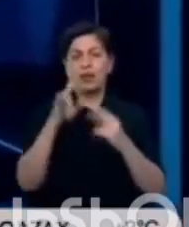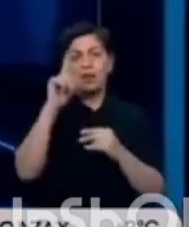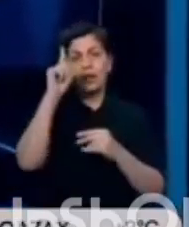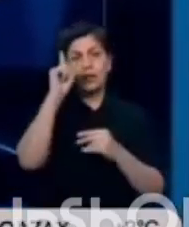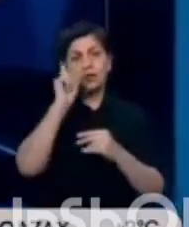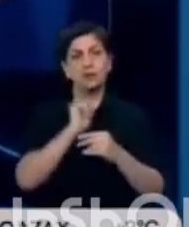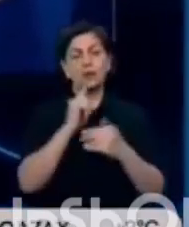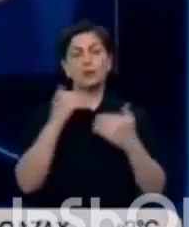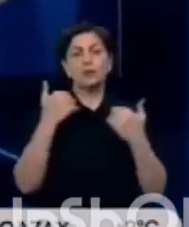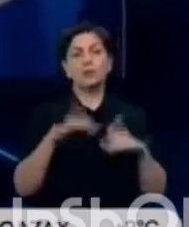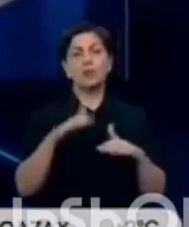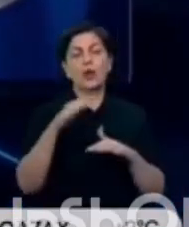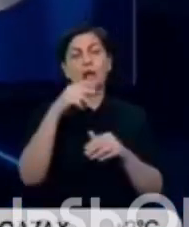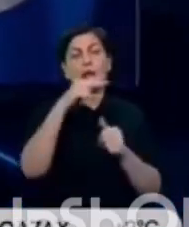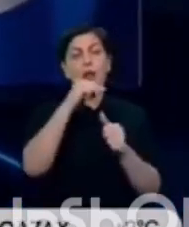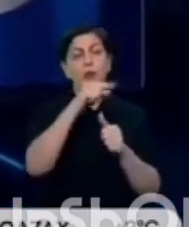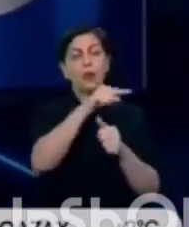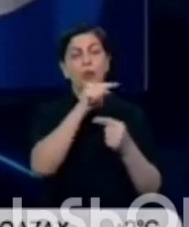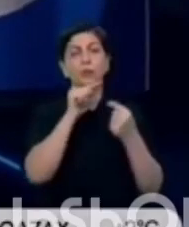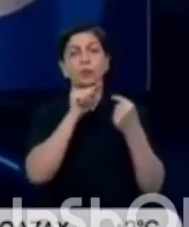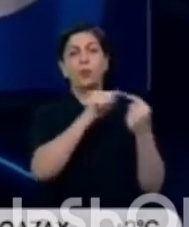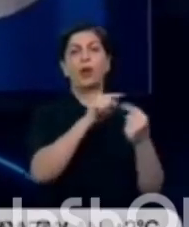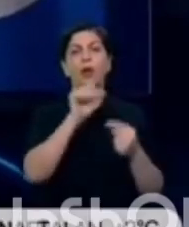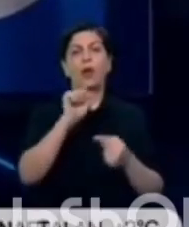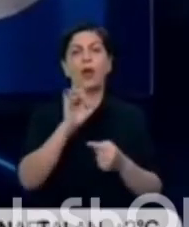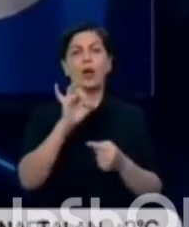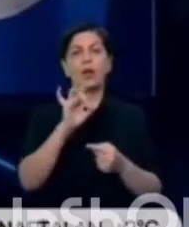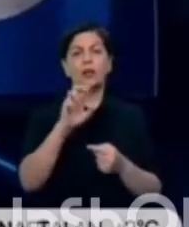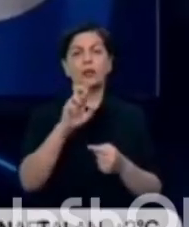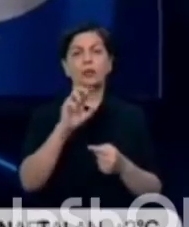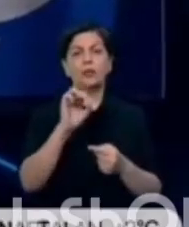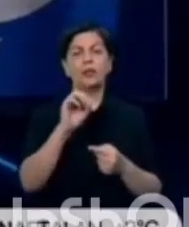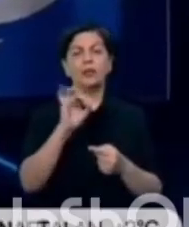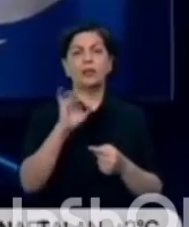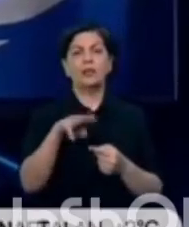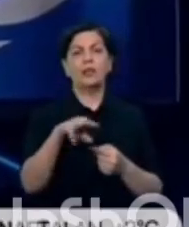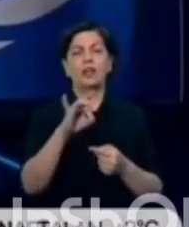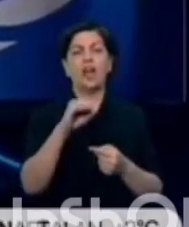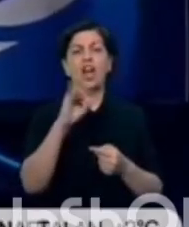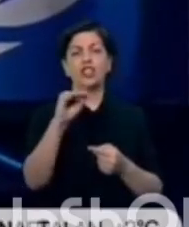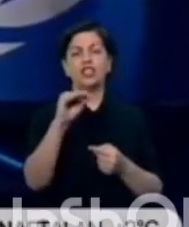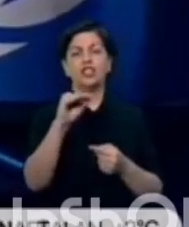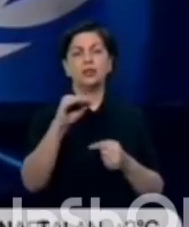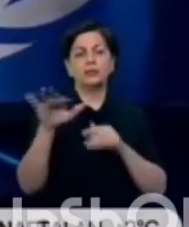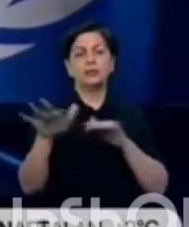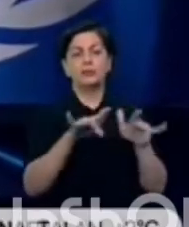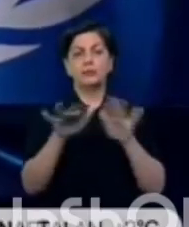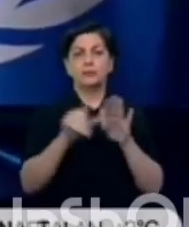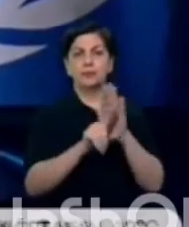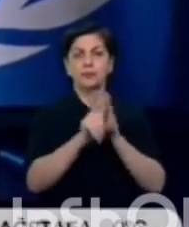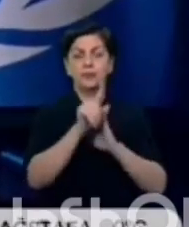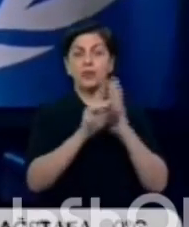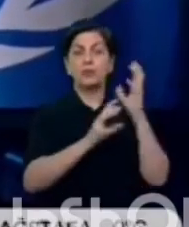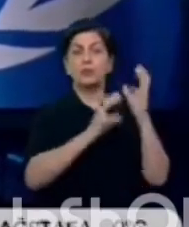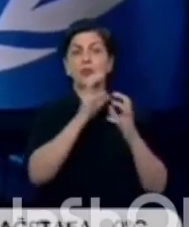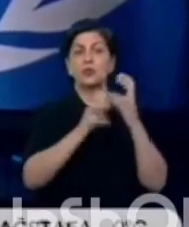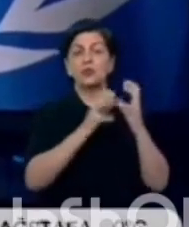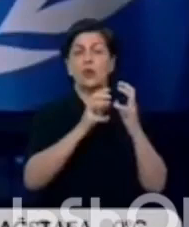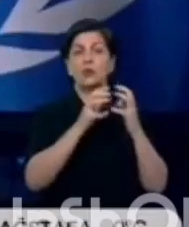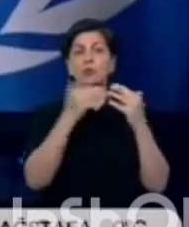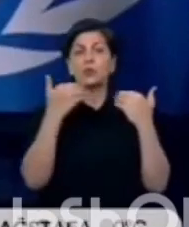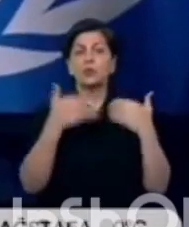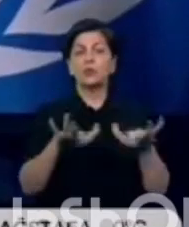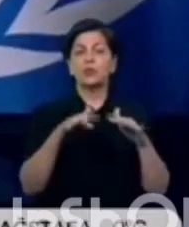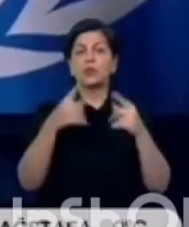Azərbaycan tərəfindən Ermənistana qarşı arbitraj prosesinə də başlanılıb. Ermənistanın təxribatları beynəlxalq arenada artıq